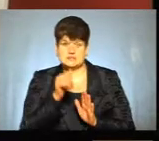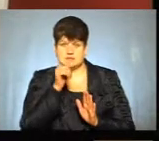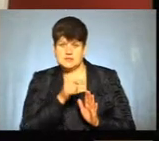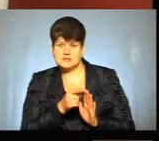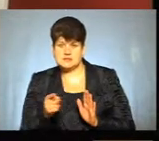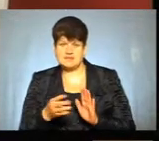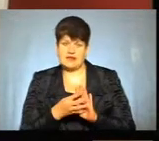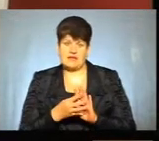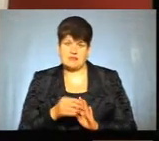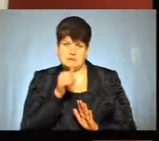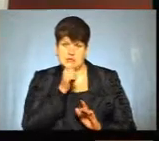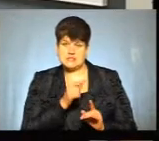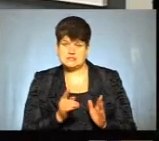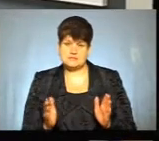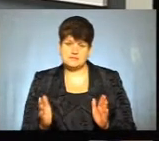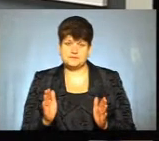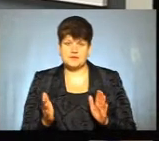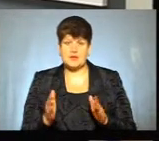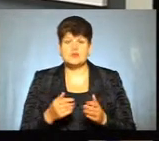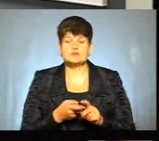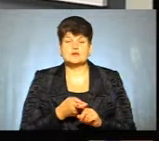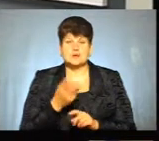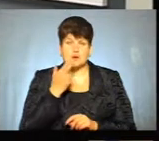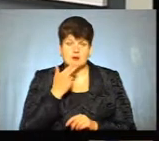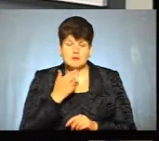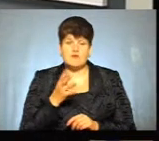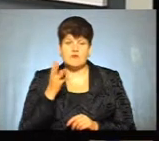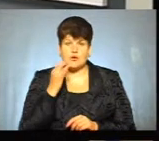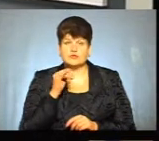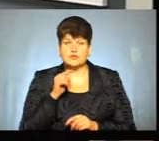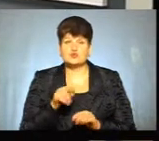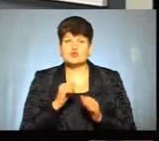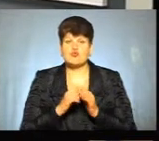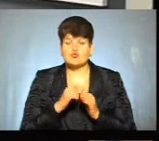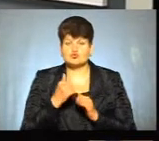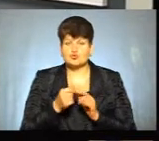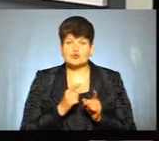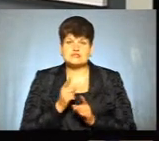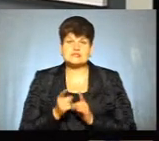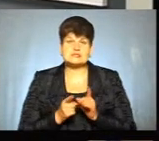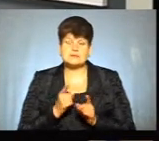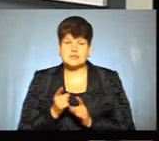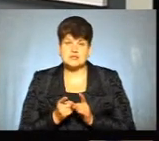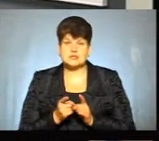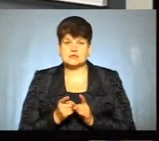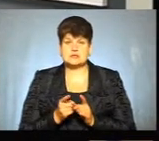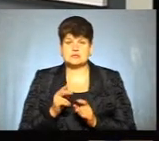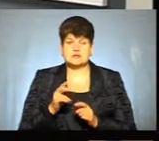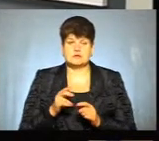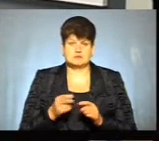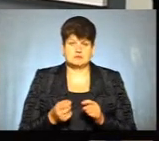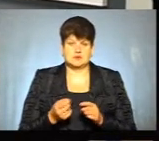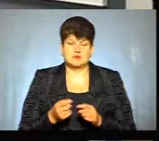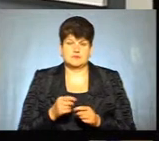6-9 місяців стосовно грипу, враховуючи те, що кожного року змінюється циркуляція збудників на